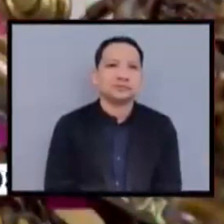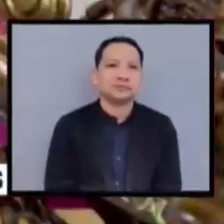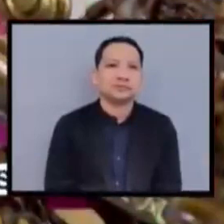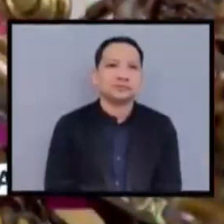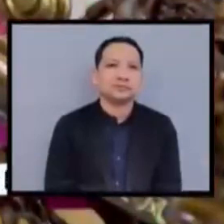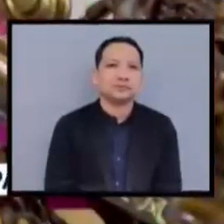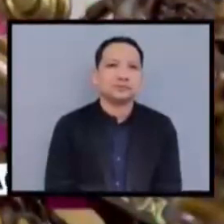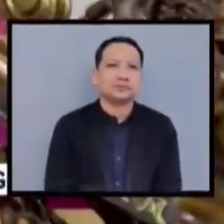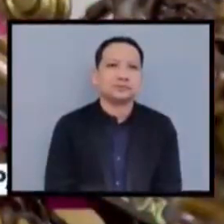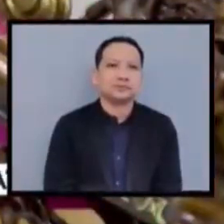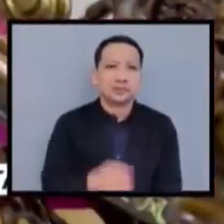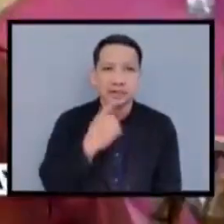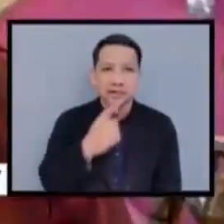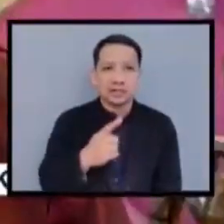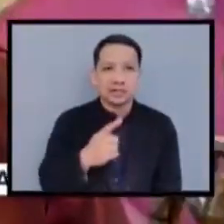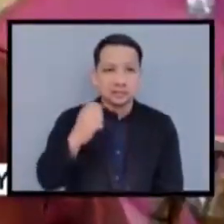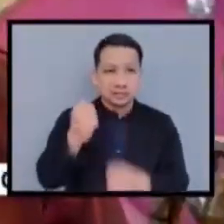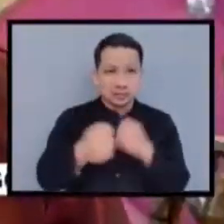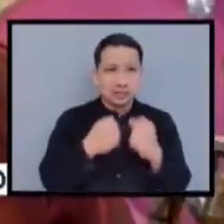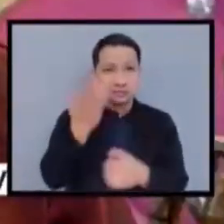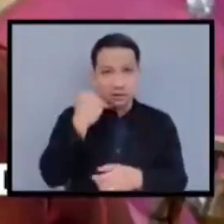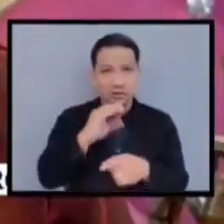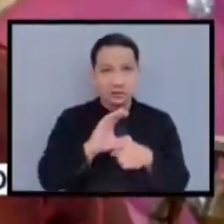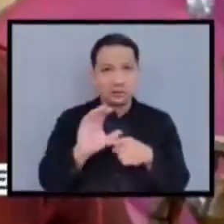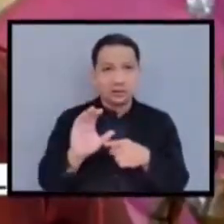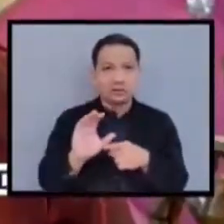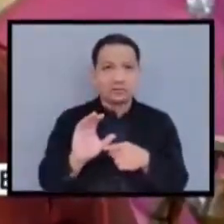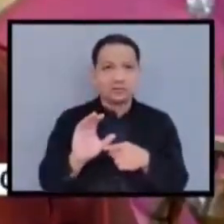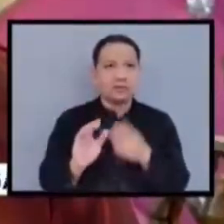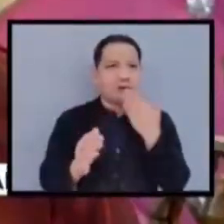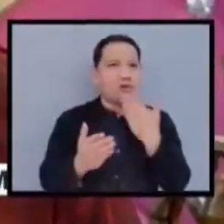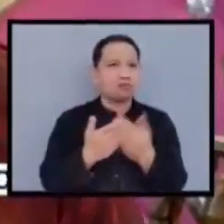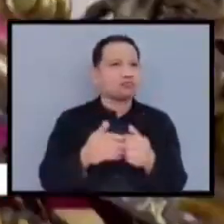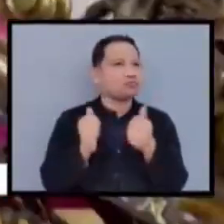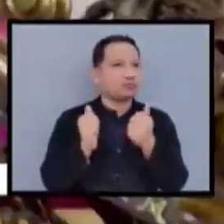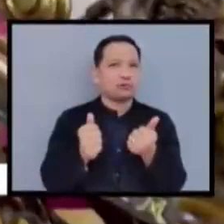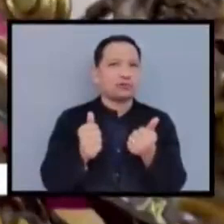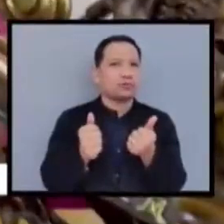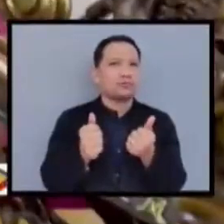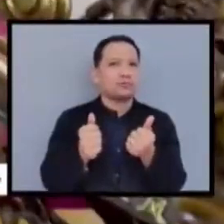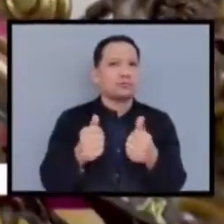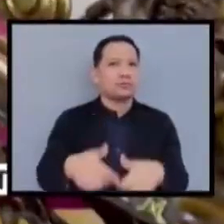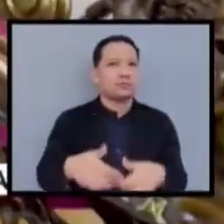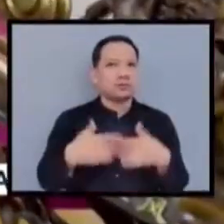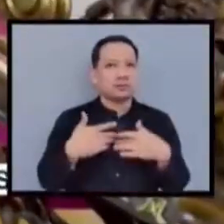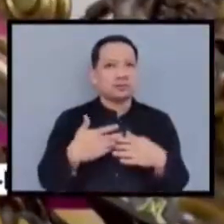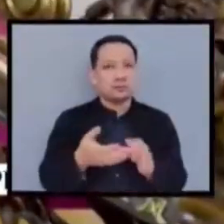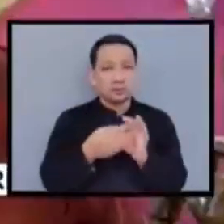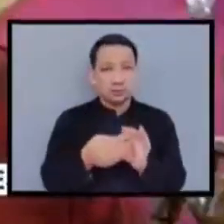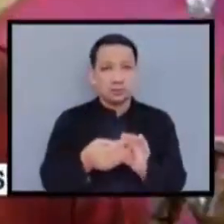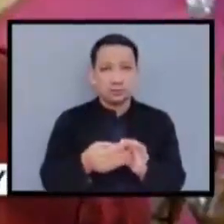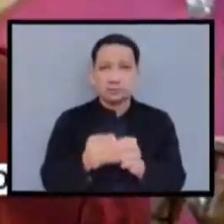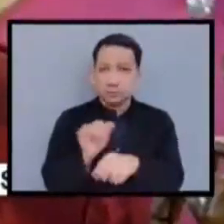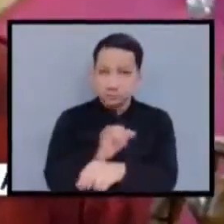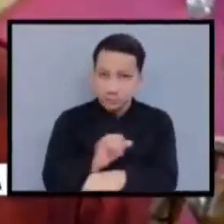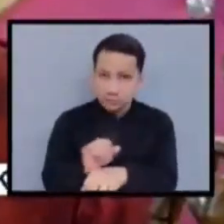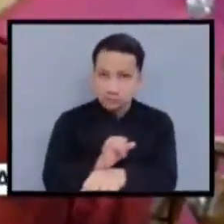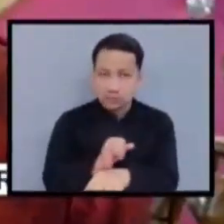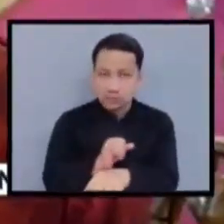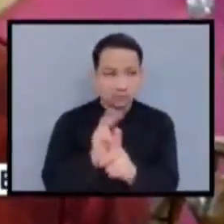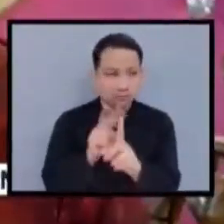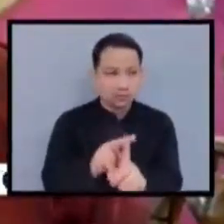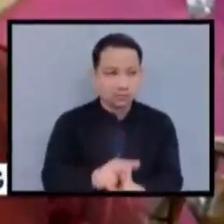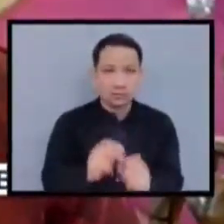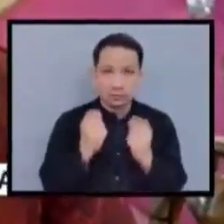Or sa mga may magandang career na nakalaan sa'yo, ito ay good news pa mabubungad ngayong umaga. Magsumikap at pag-applyan para makapasa